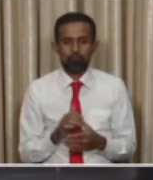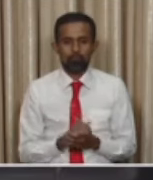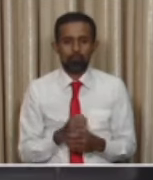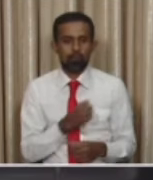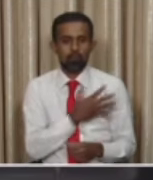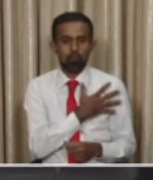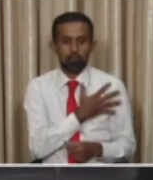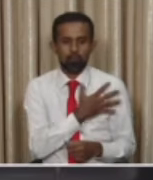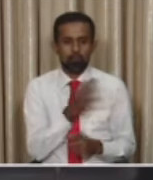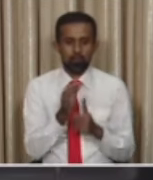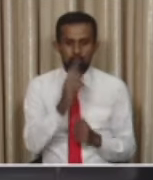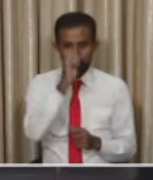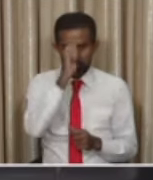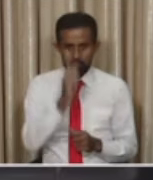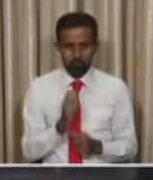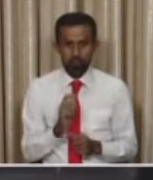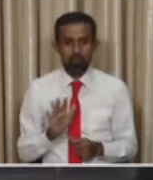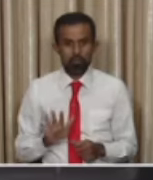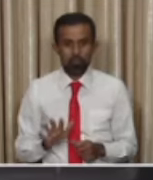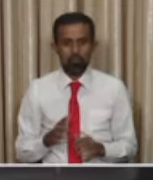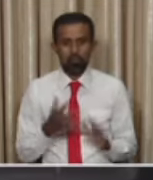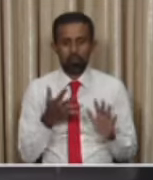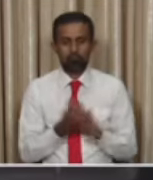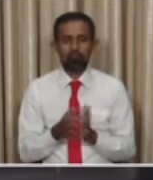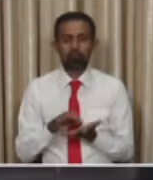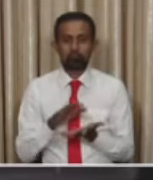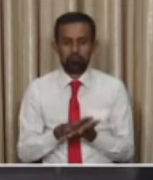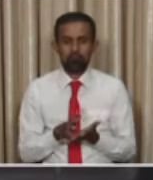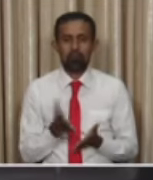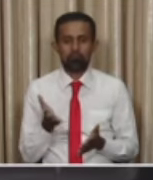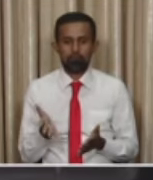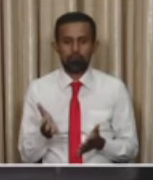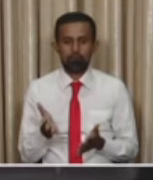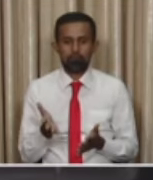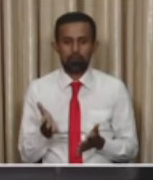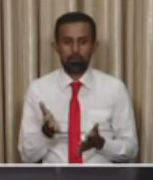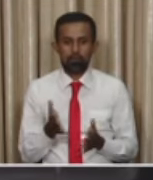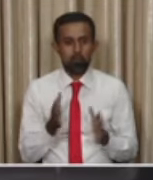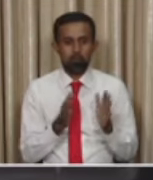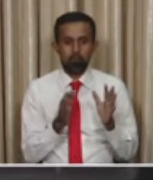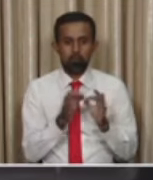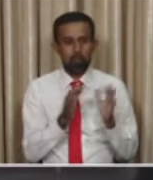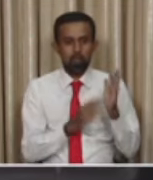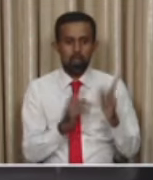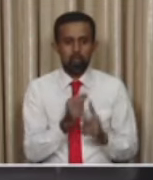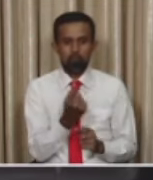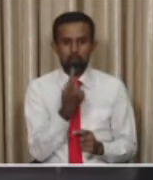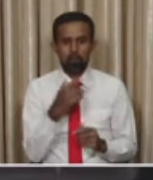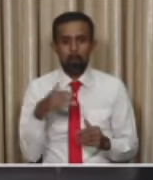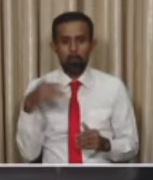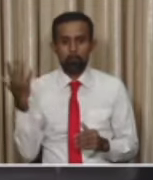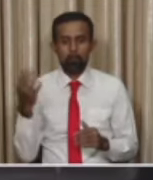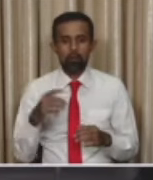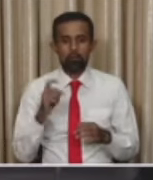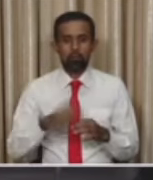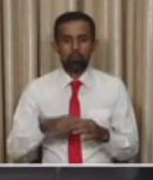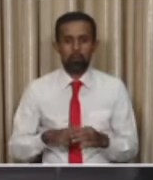ගෝඨාභය රාජපක්ෂ ජනාධිපතිවරයා ඉන්නැද්දි කරපු වැරදි තීන්දුව නිසා. එතුමා නම් බන්දුල ගුණවර්ධන ඇමතුමා ප්‍රකාශ කළා මේ බාහිර කම්පන